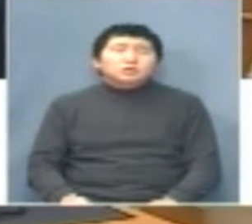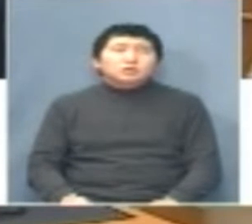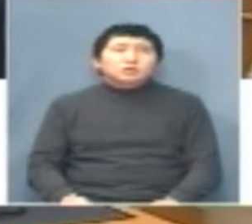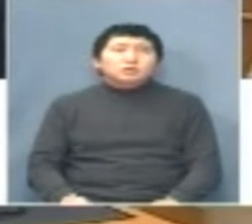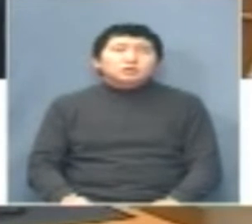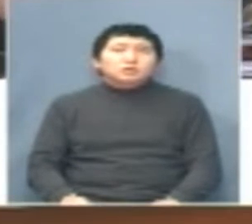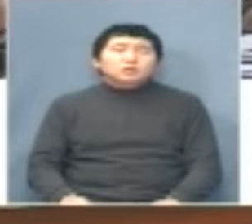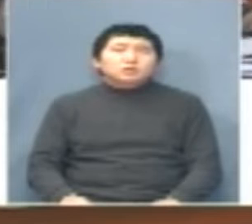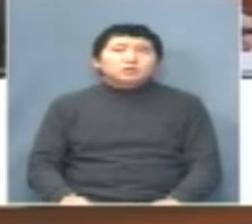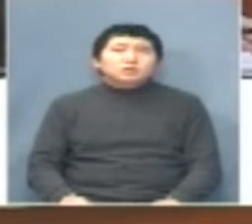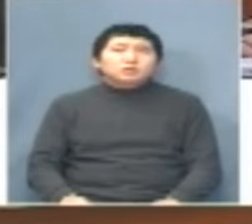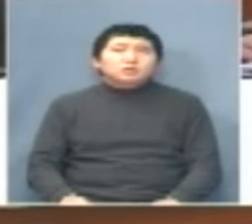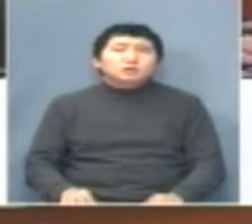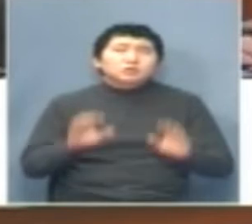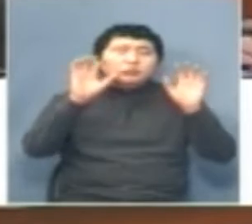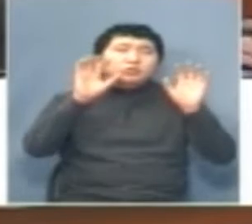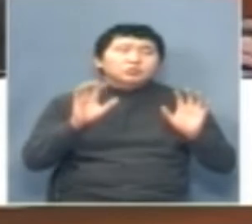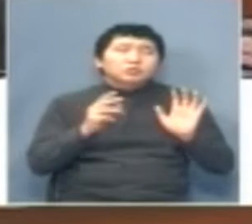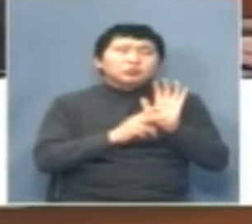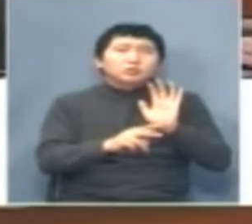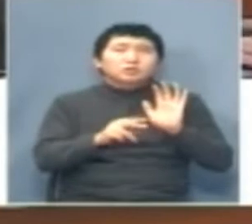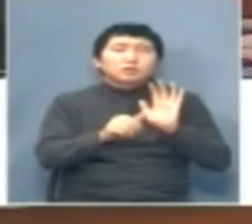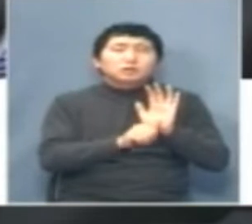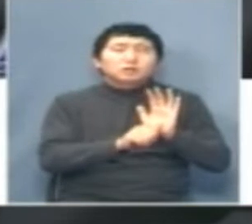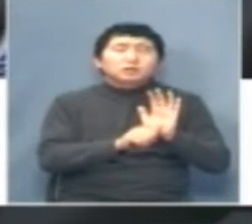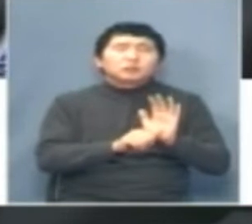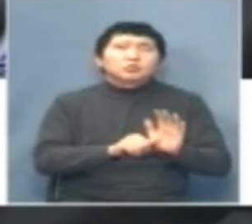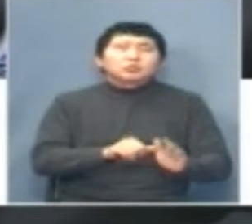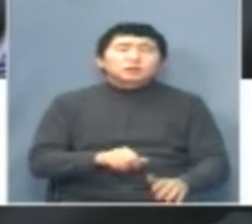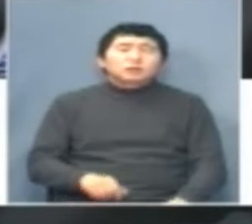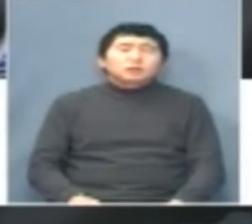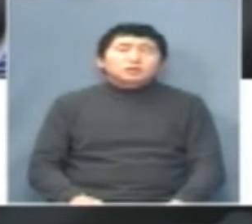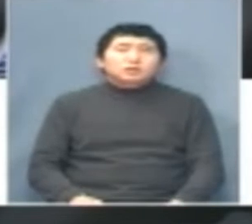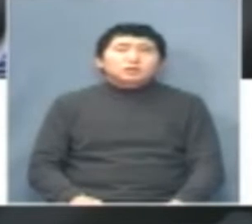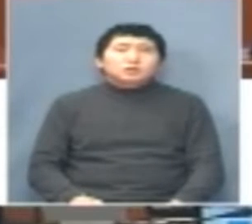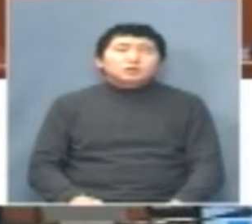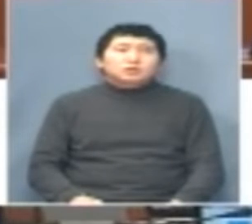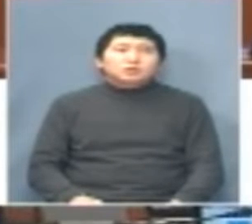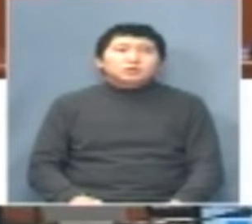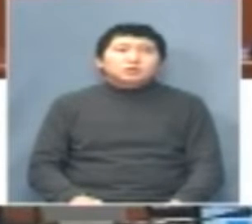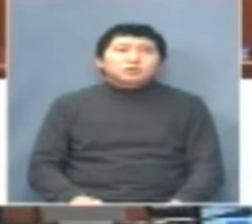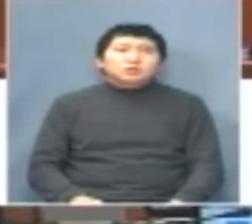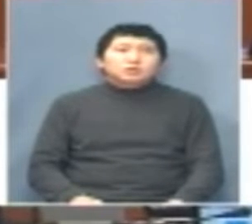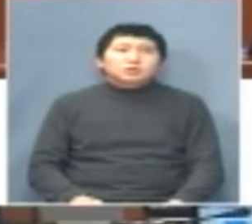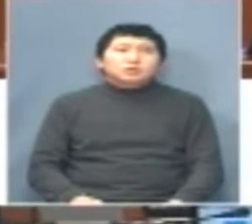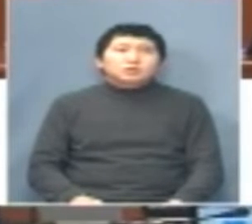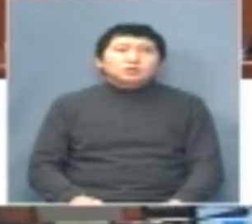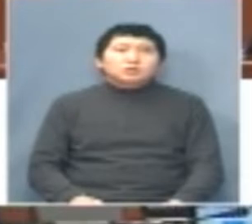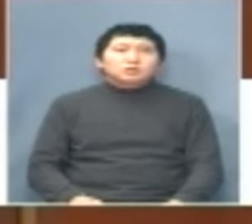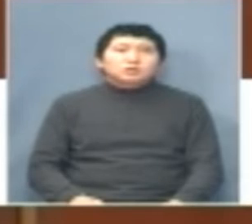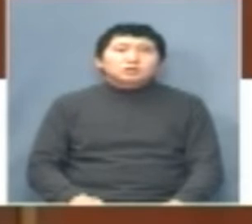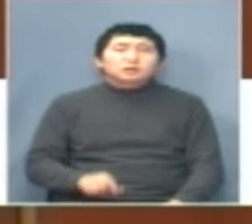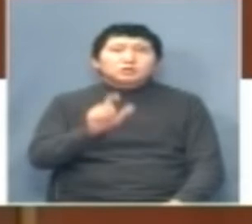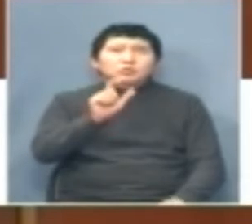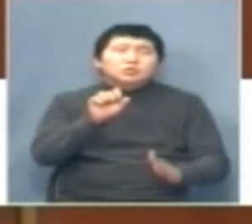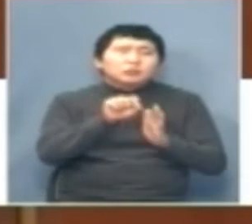кодексінің 78-ші бабына сәйкес аса қауіпті қылмыс жасағандар рақымшылықтан үмітсіз. Олардың қатарында жеткіншектерге зәбір көрсеткендер, кісі өлтірушілер